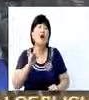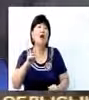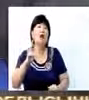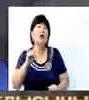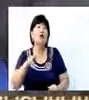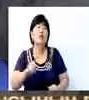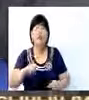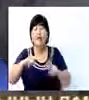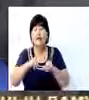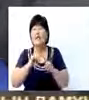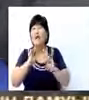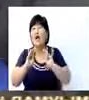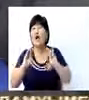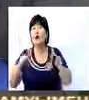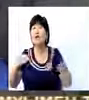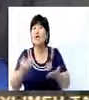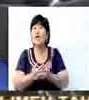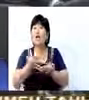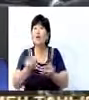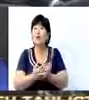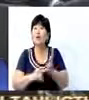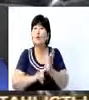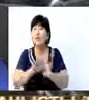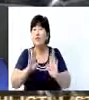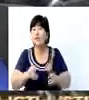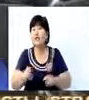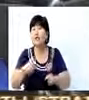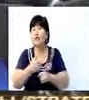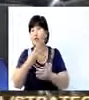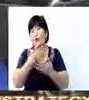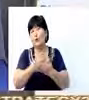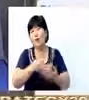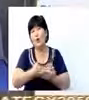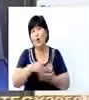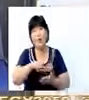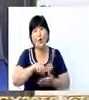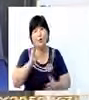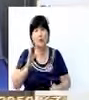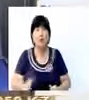мен инженерлік коммуникациялық жүйелерді жандандыруға жергілікті әкімдік өз үлесін қоспақ.